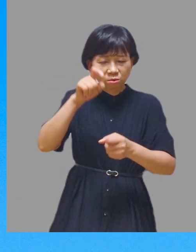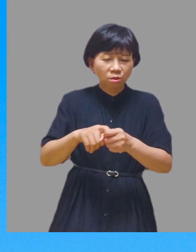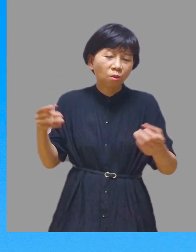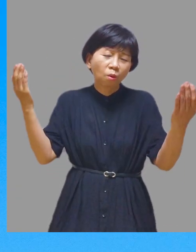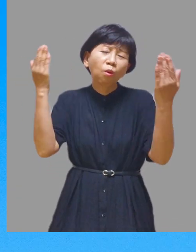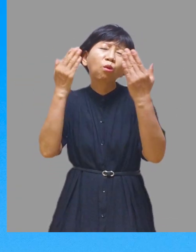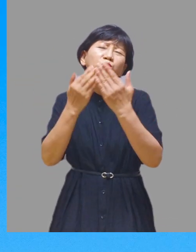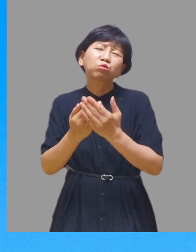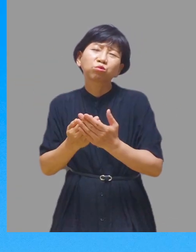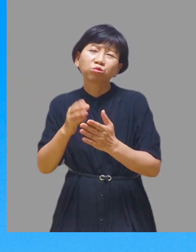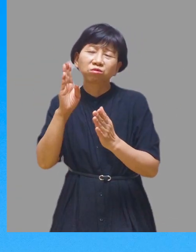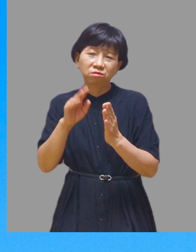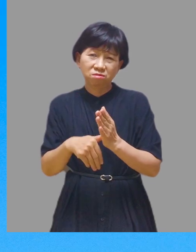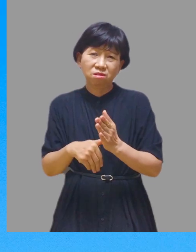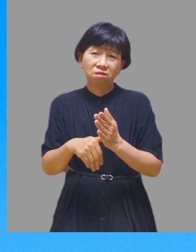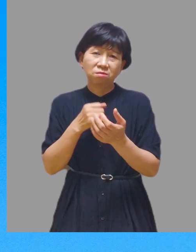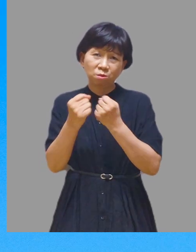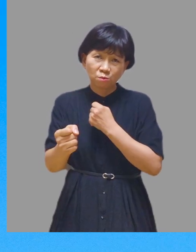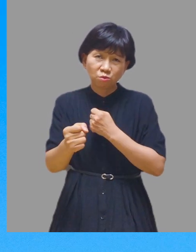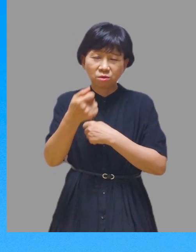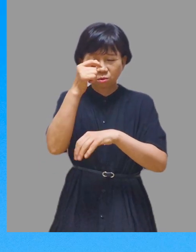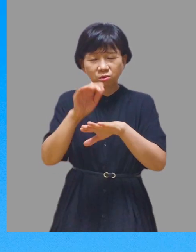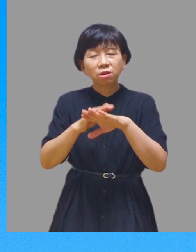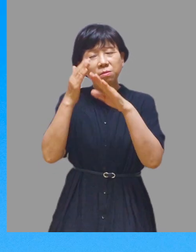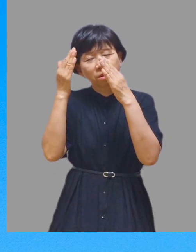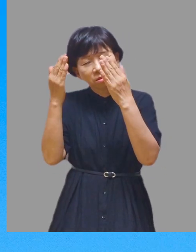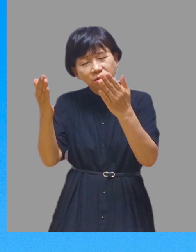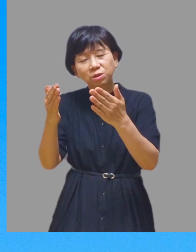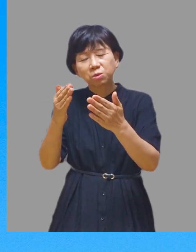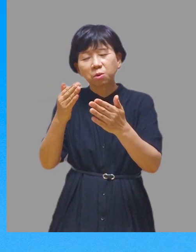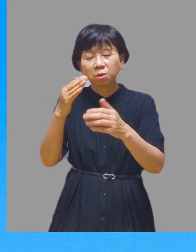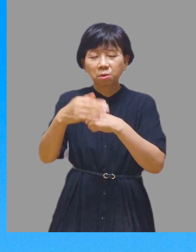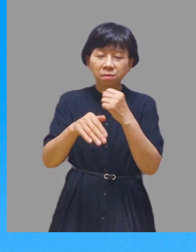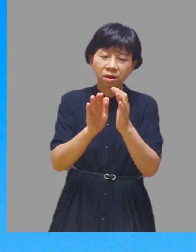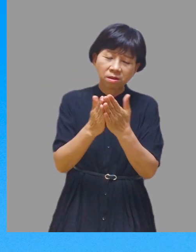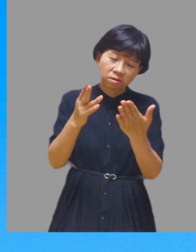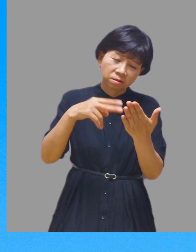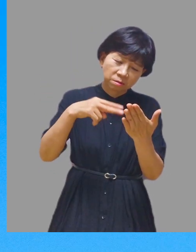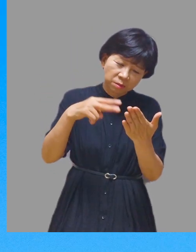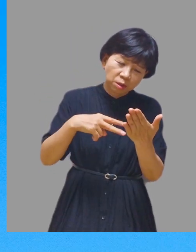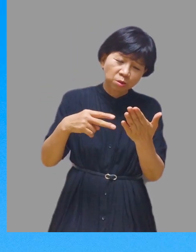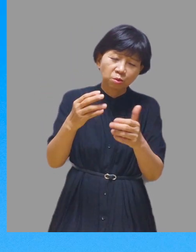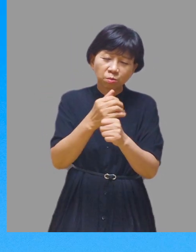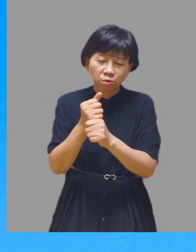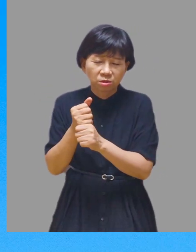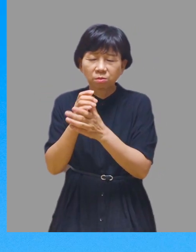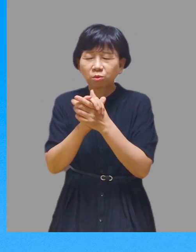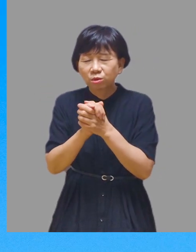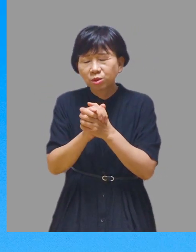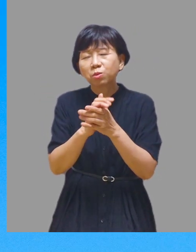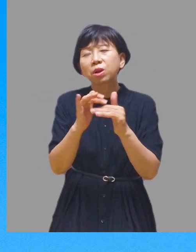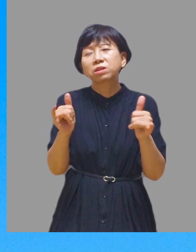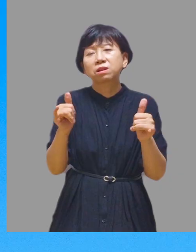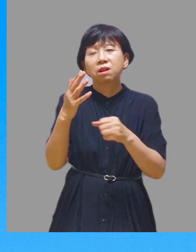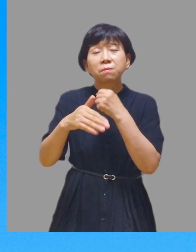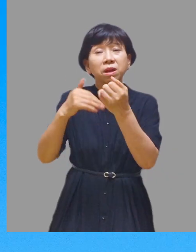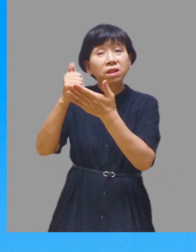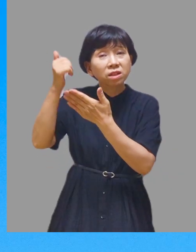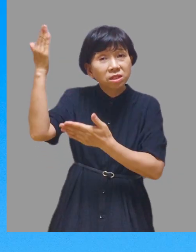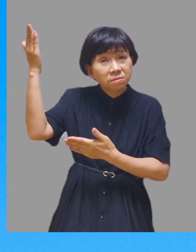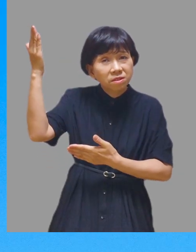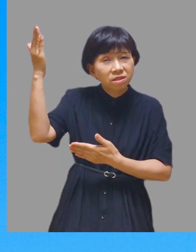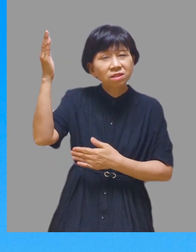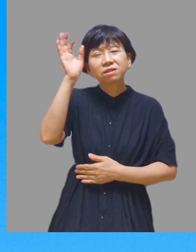상태임에도 불구하고 예배를 드릴 줄 알고 말씀을 붙들 줄 알고 기도할 줄 아는 그 한 사람을 하나님은 그